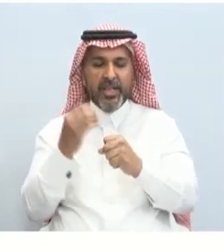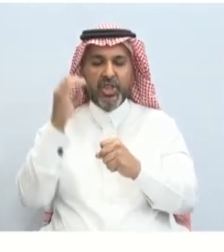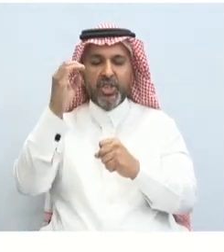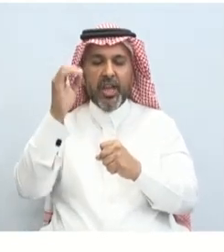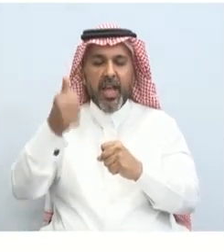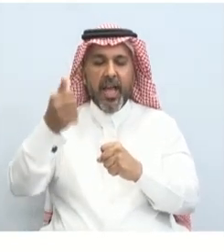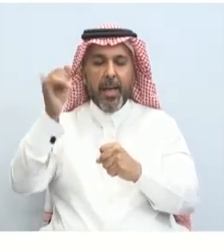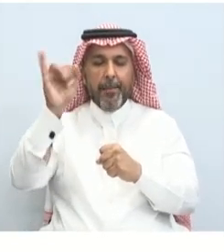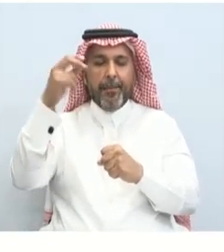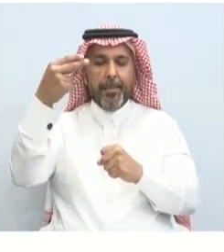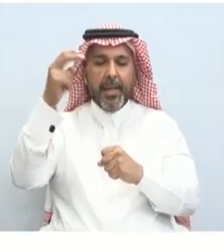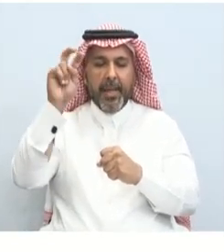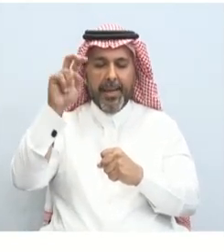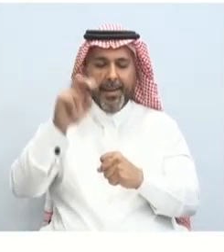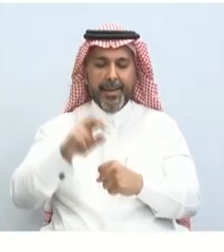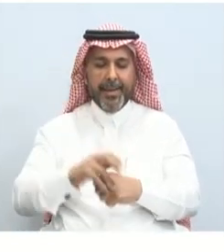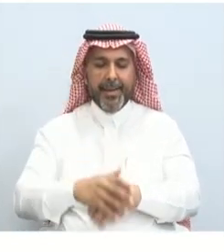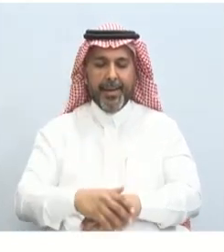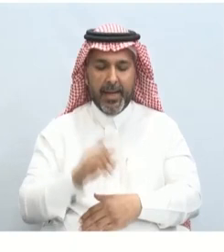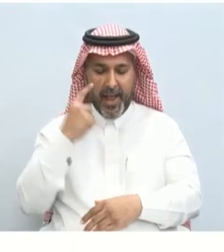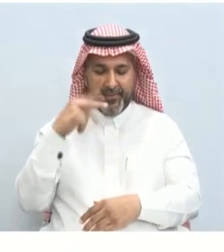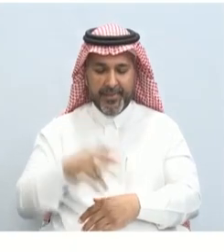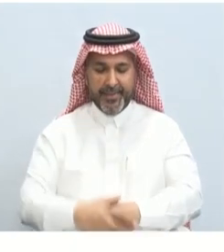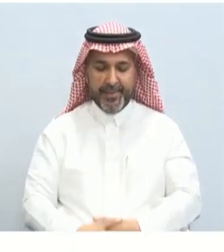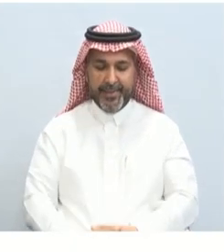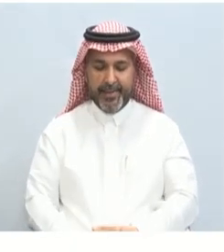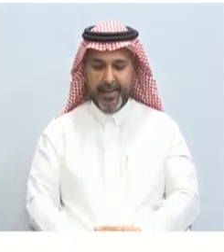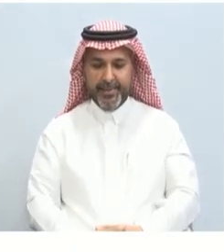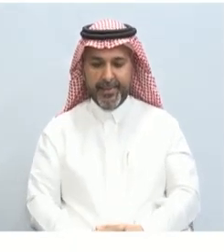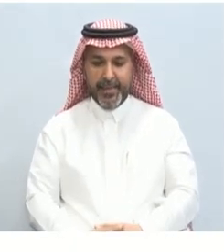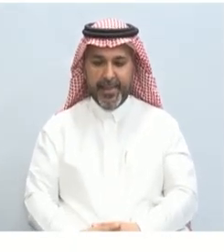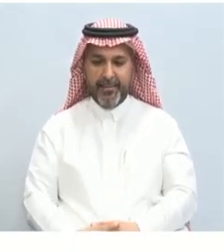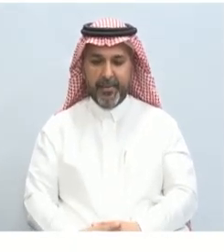شقيقك موظفا في احدى الجامعات السعوديه